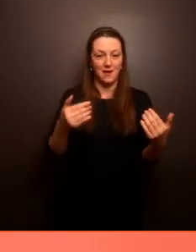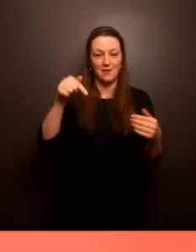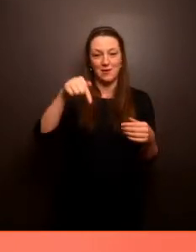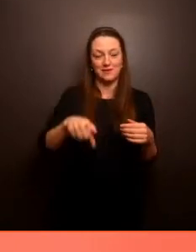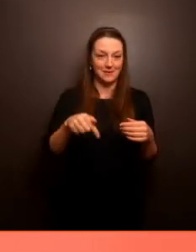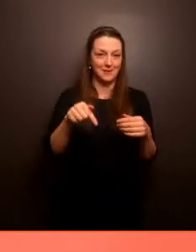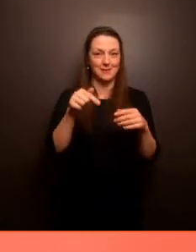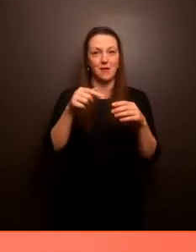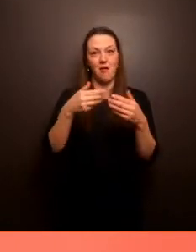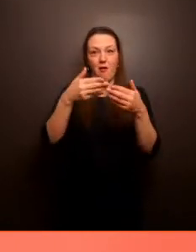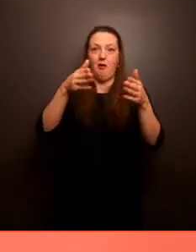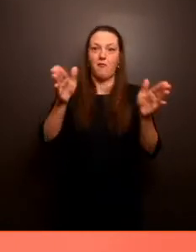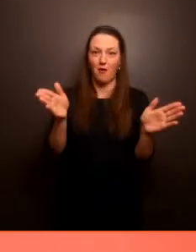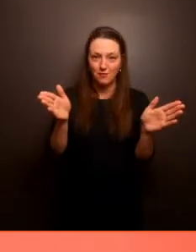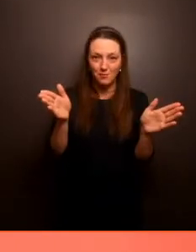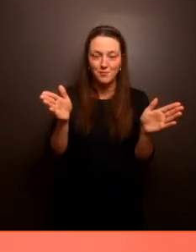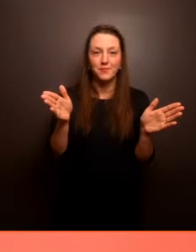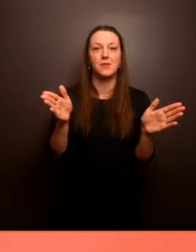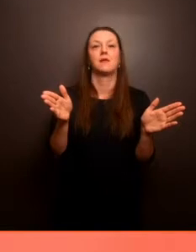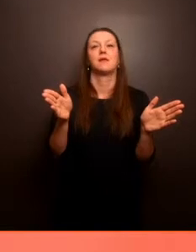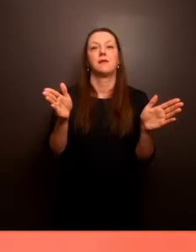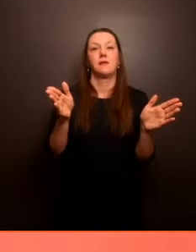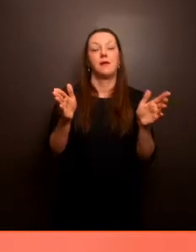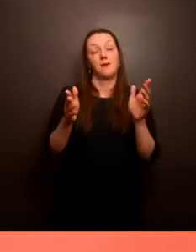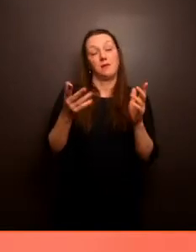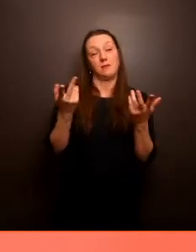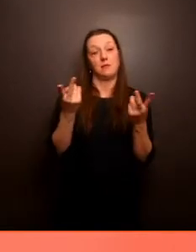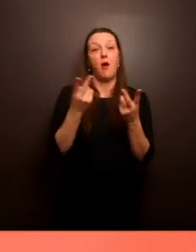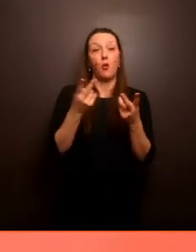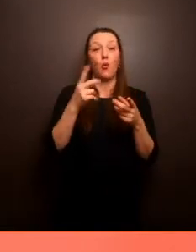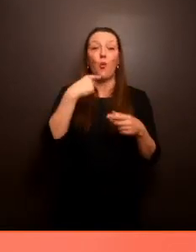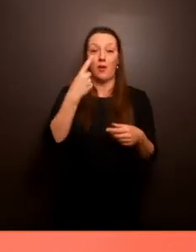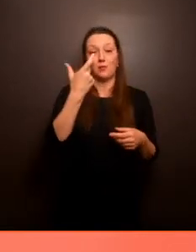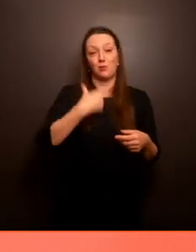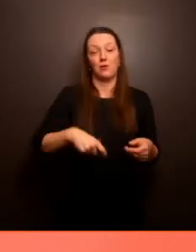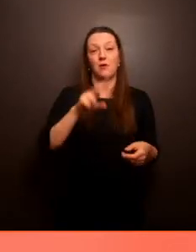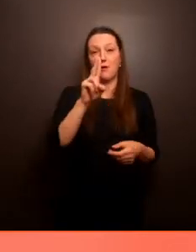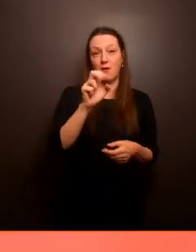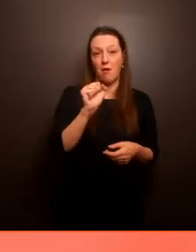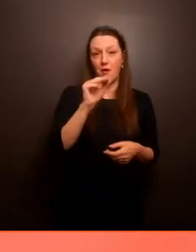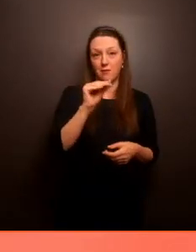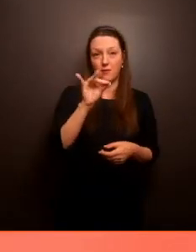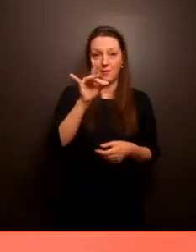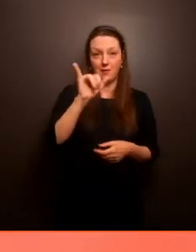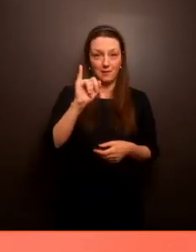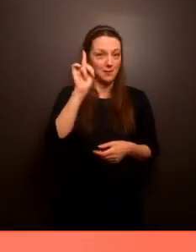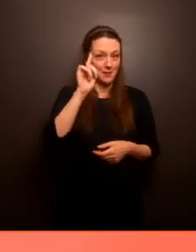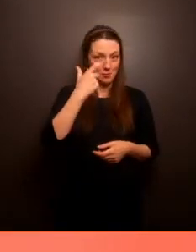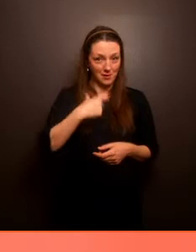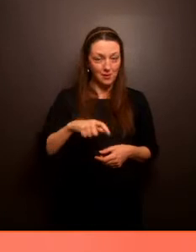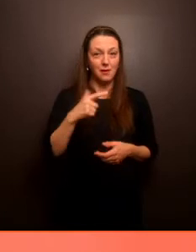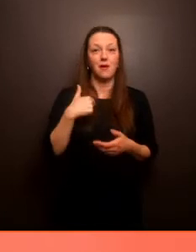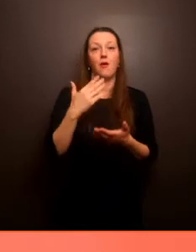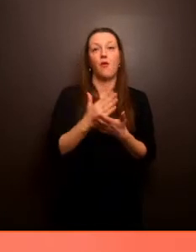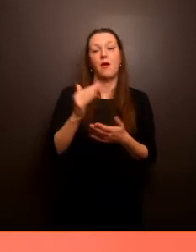avada. Ja tõesti, nagu öeldud, olen Kadri, olen Fontese konsultant, aga olen